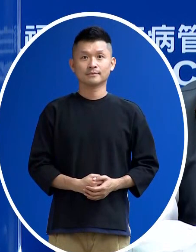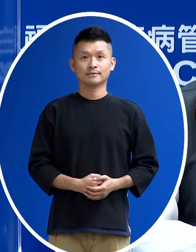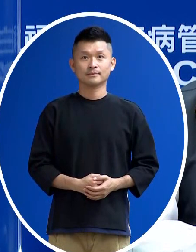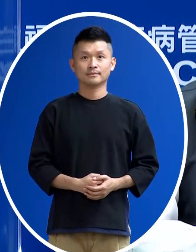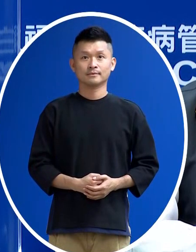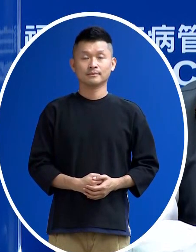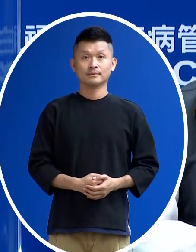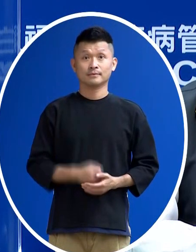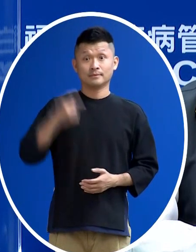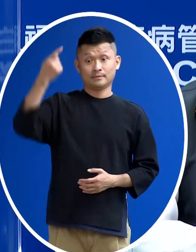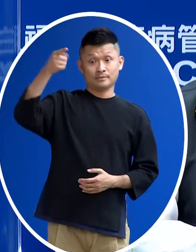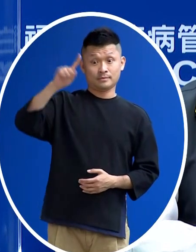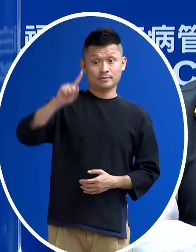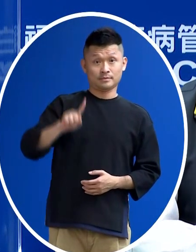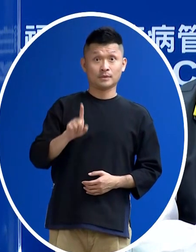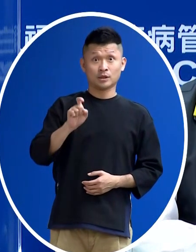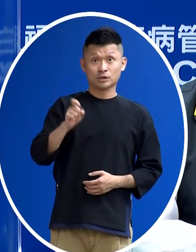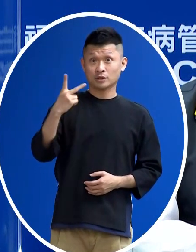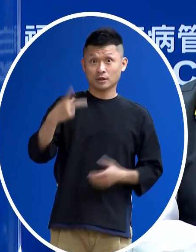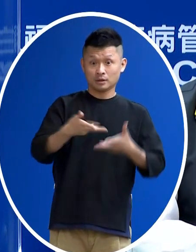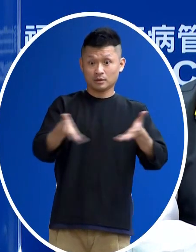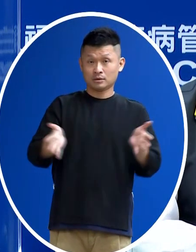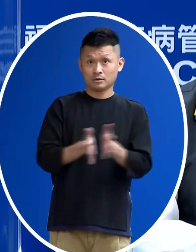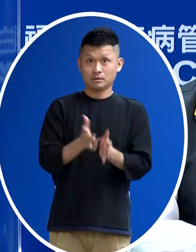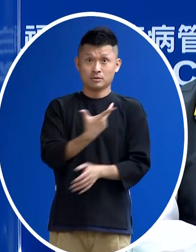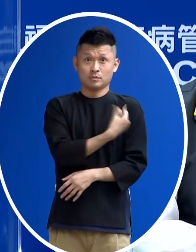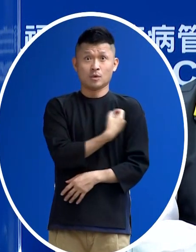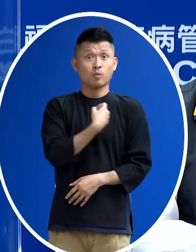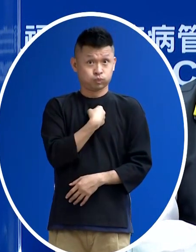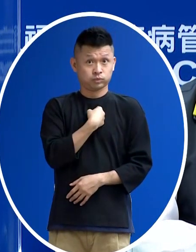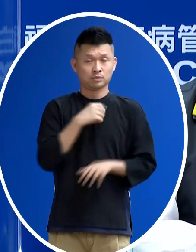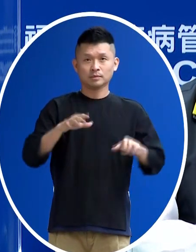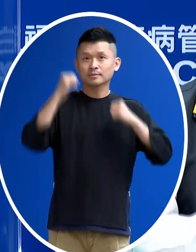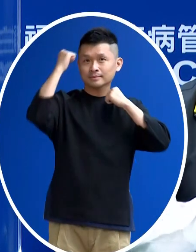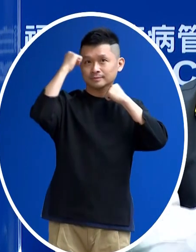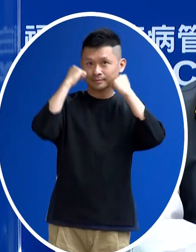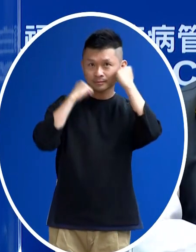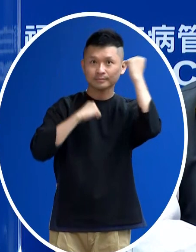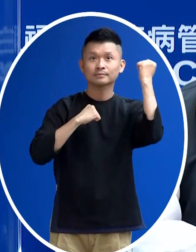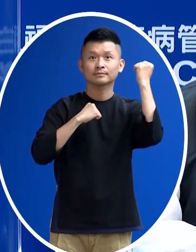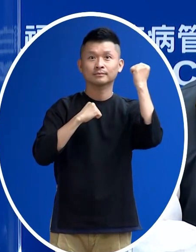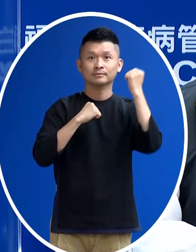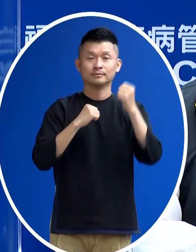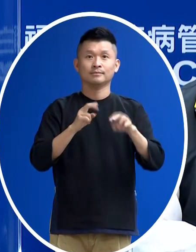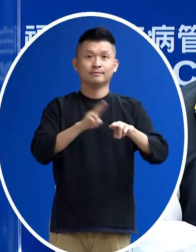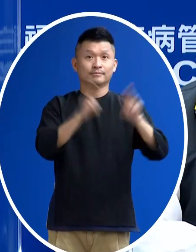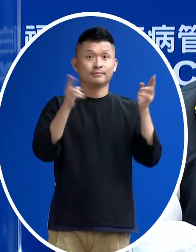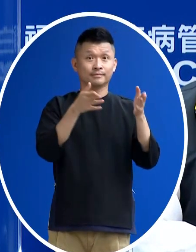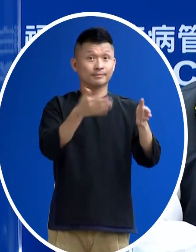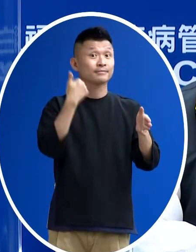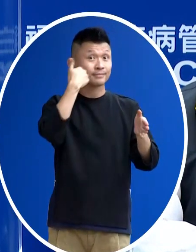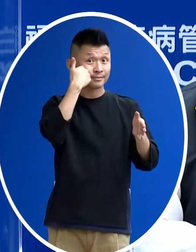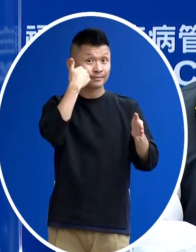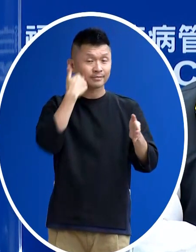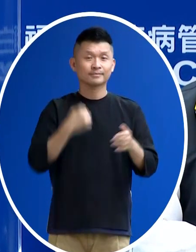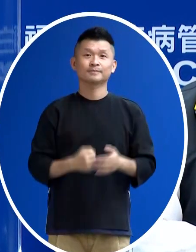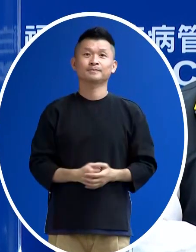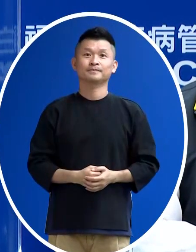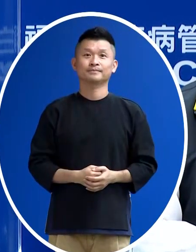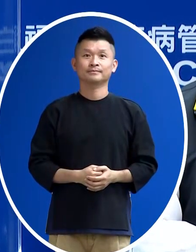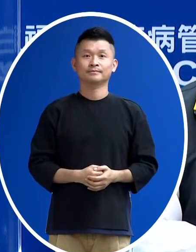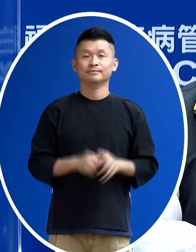我们第十二期的接种哈。那在今天早上第十二期的接种，那主要开放的对象，在今天早